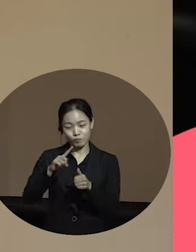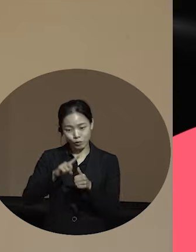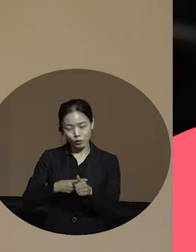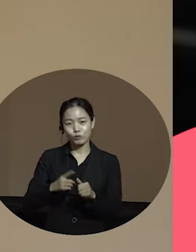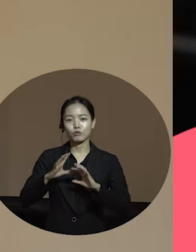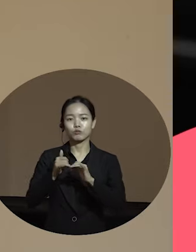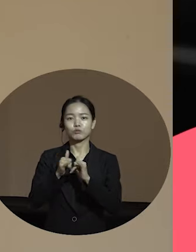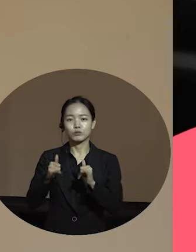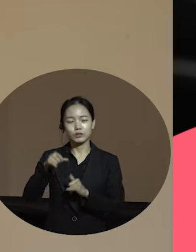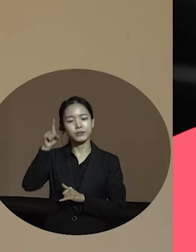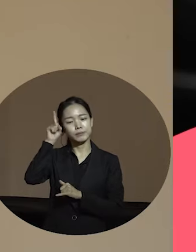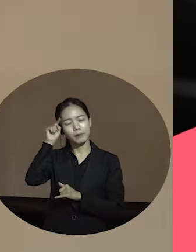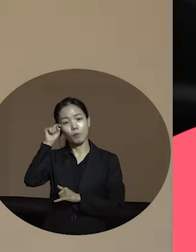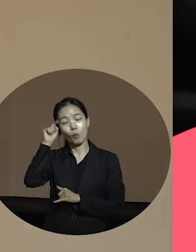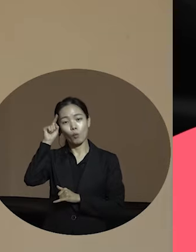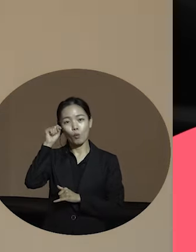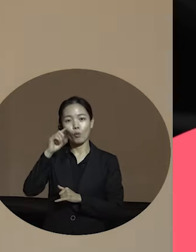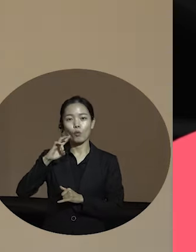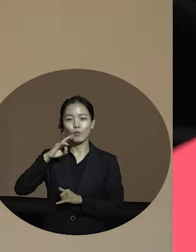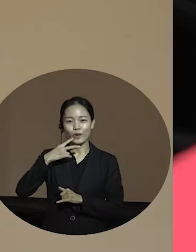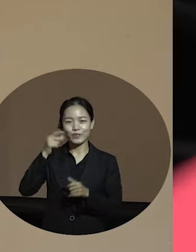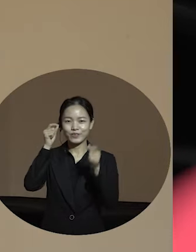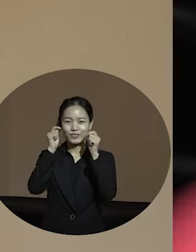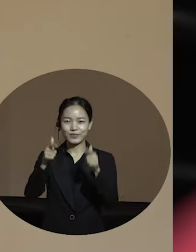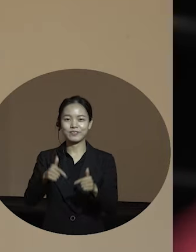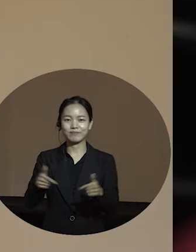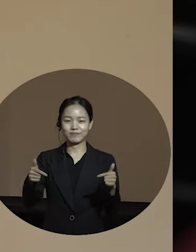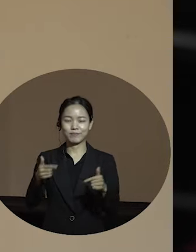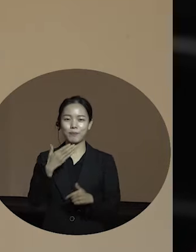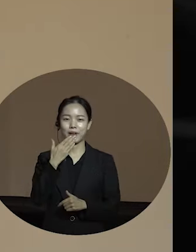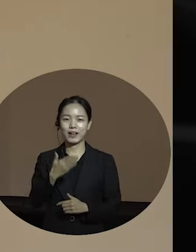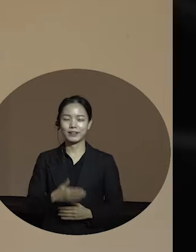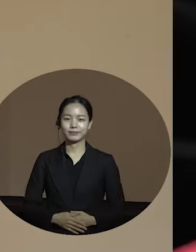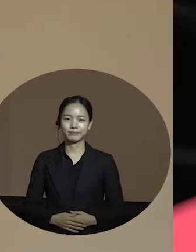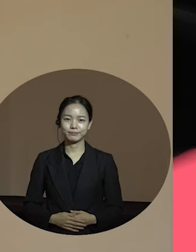좋은 예술 교육으로 돌아갈 것입니다.